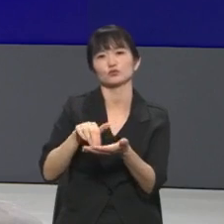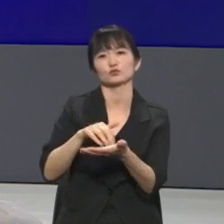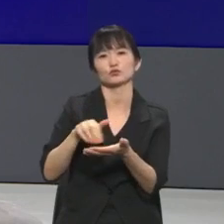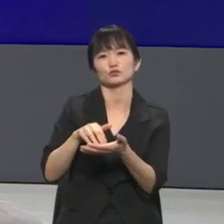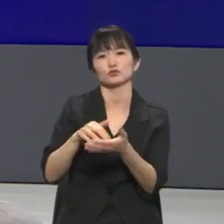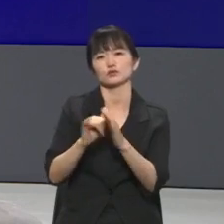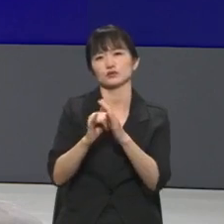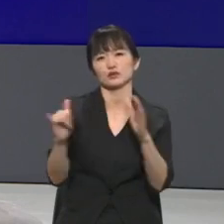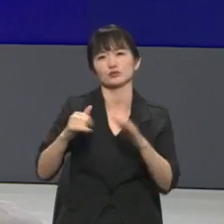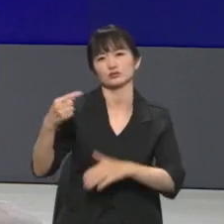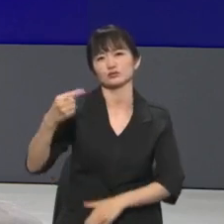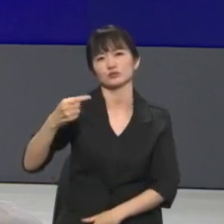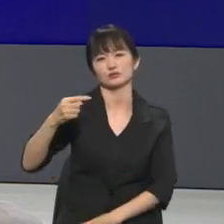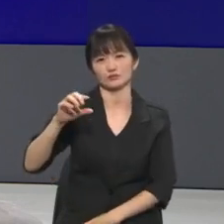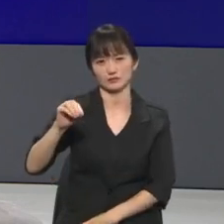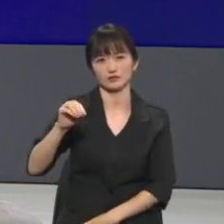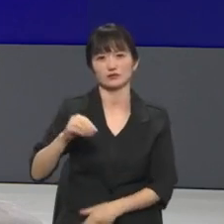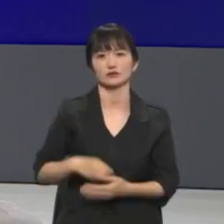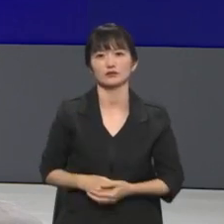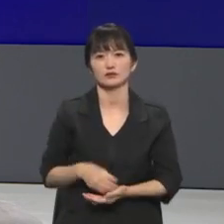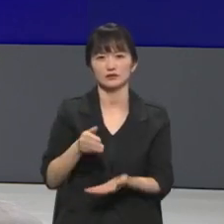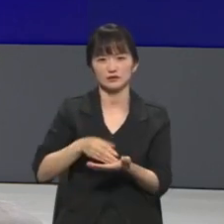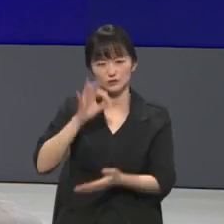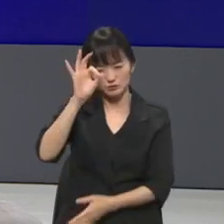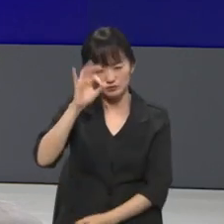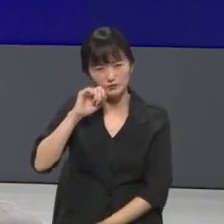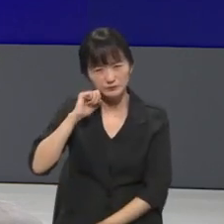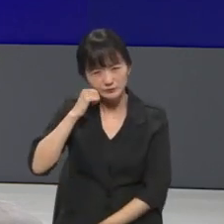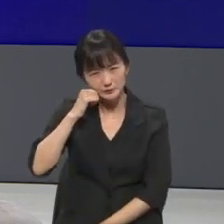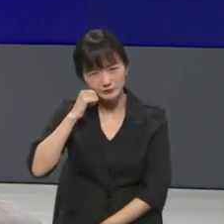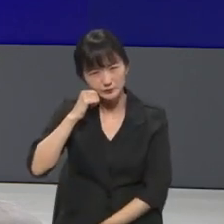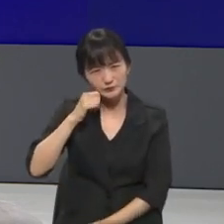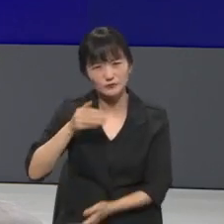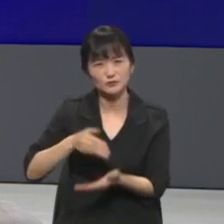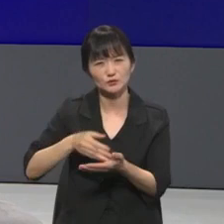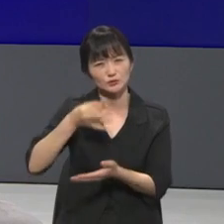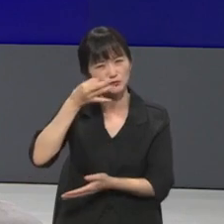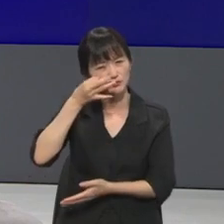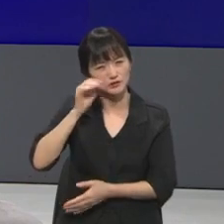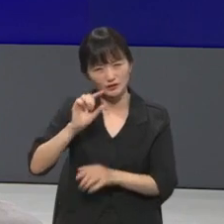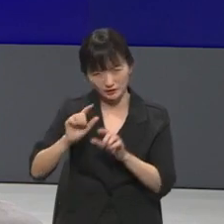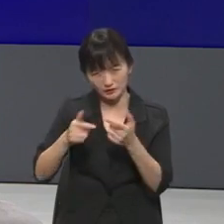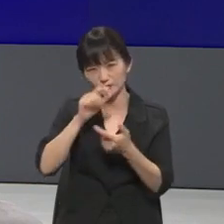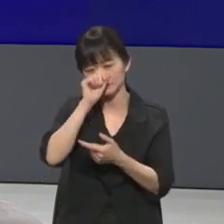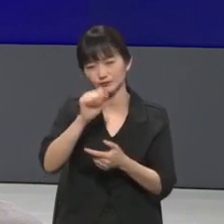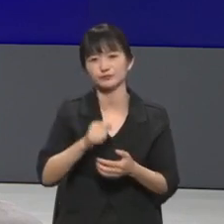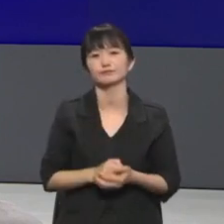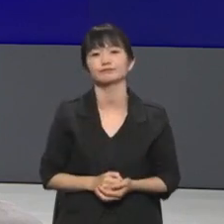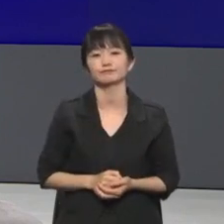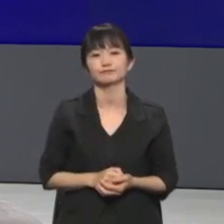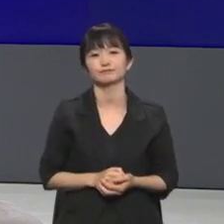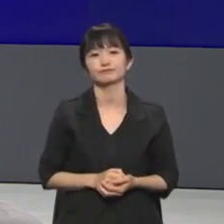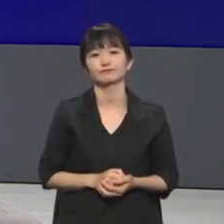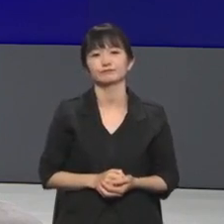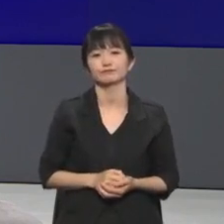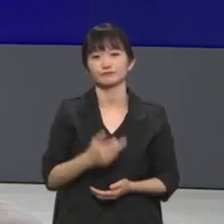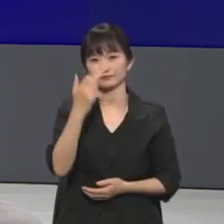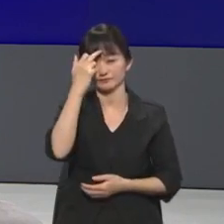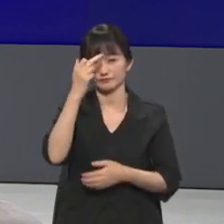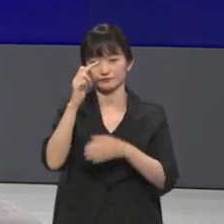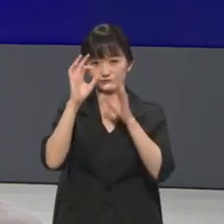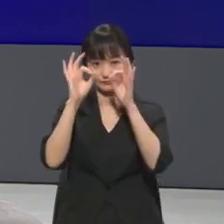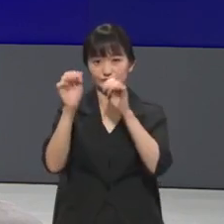이런 뉴스는 정말 보기가 좀 힘듭니다. 이런 뉴스 좀 안 볼 수 있으면 좋겠습니다. 네. 잘 들었고요. 자, 최보니.